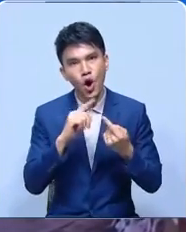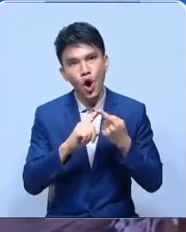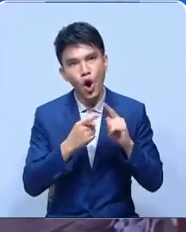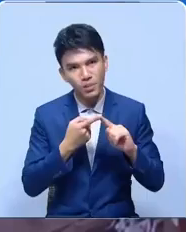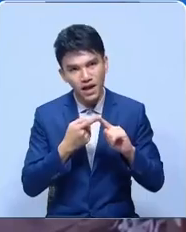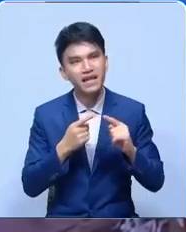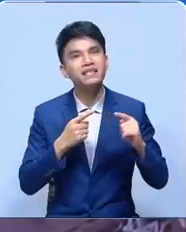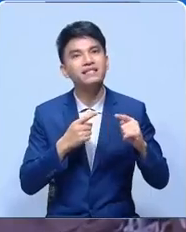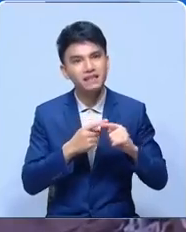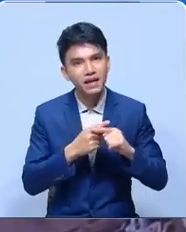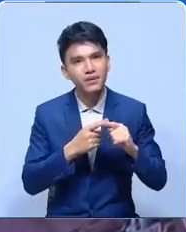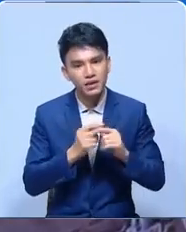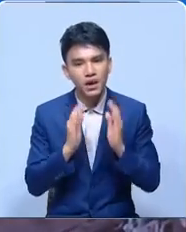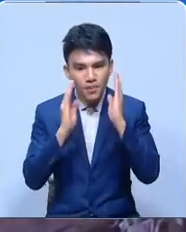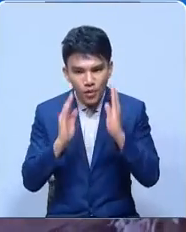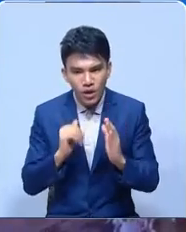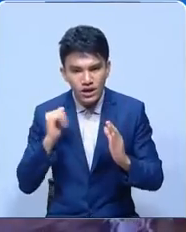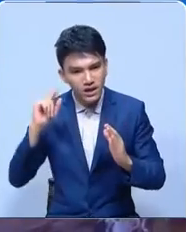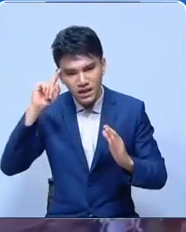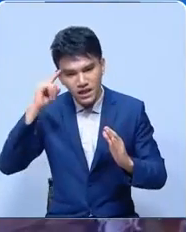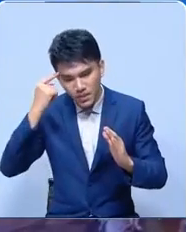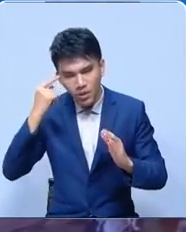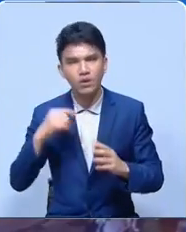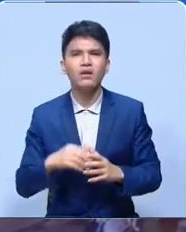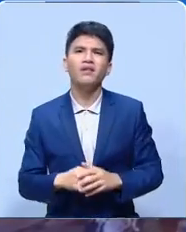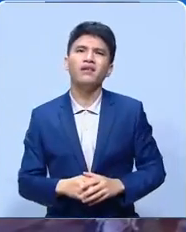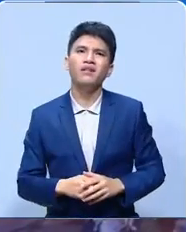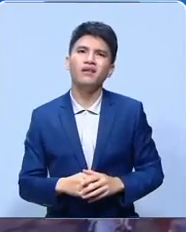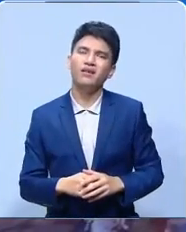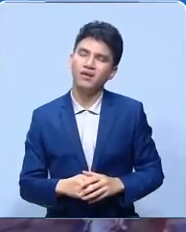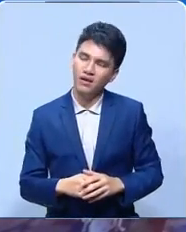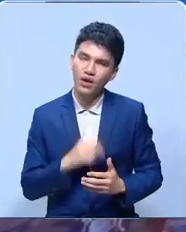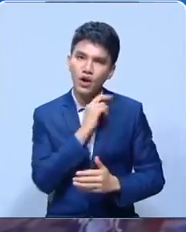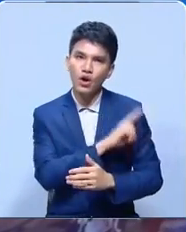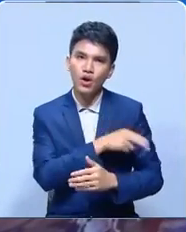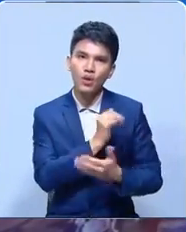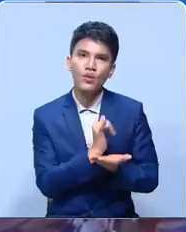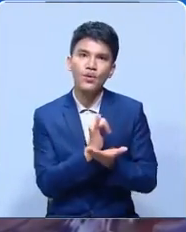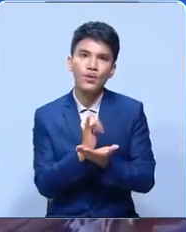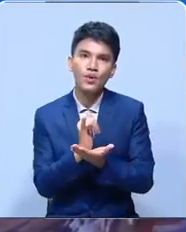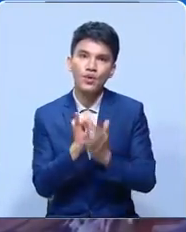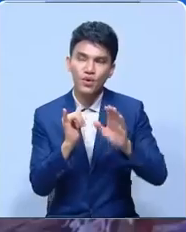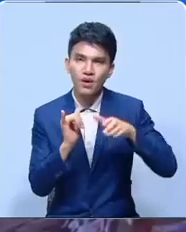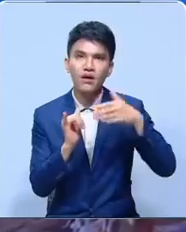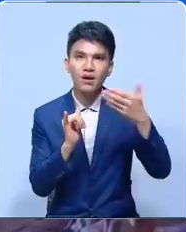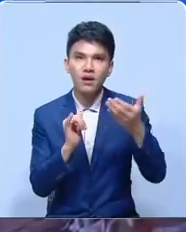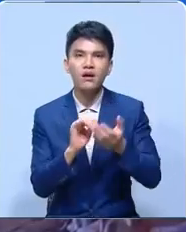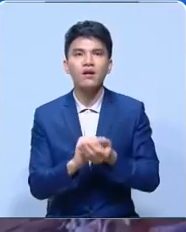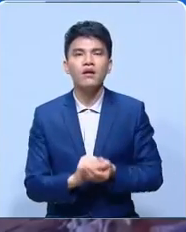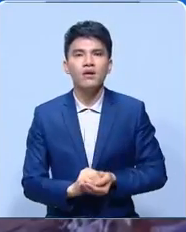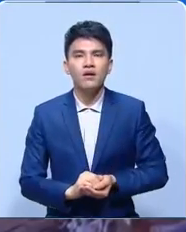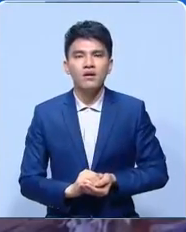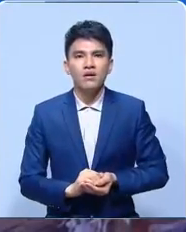แตกคนนึงกับคนที่ไม่รู้อีโนอีเน่คนที่ถอดเสื้อเจ้าหน้าที่ต้องนำตัวส่งโรงพยาบาลไปทำแผลกัน ทีนี้หลังจาก